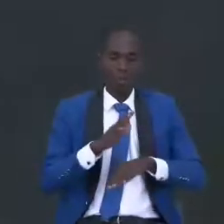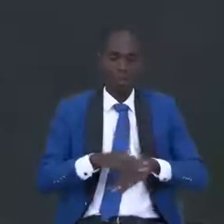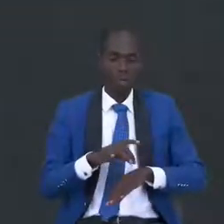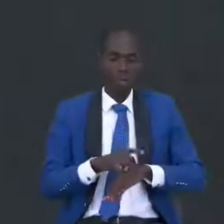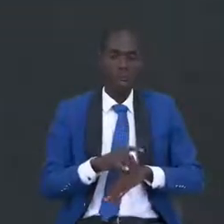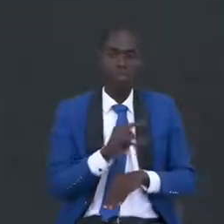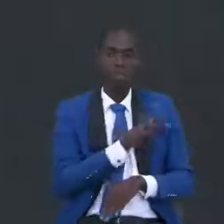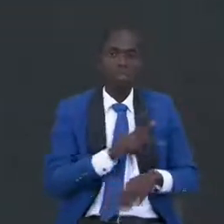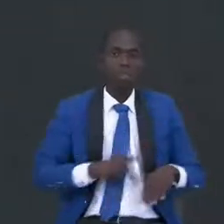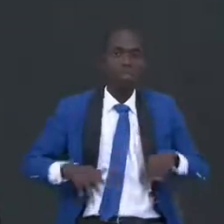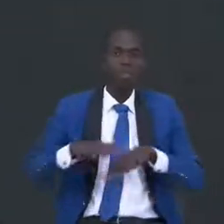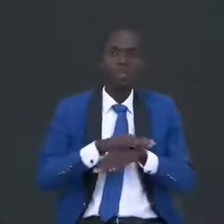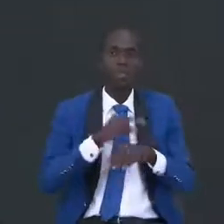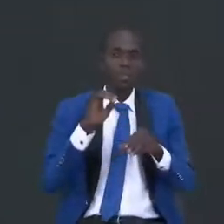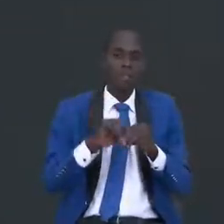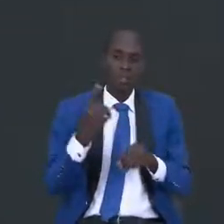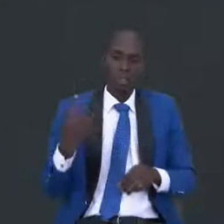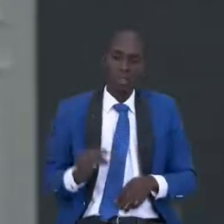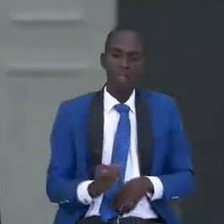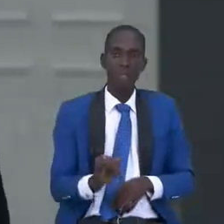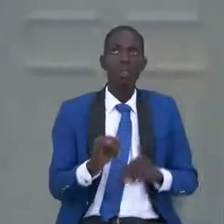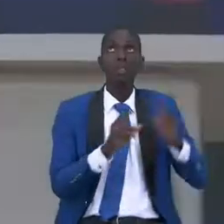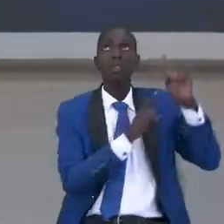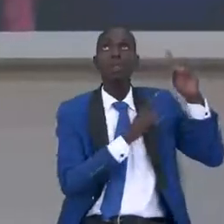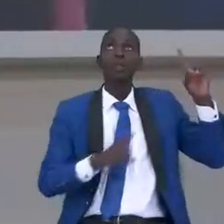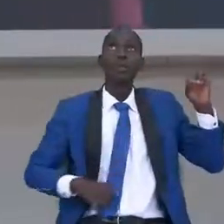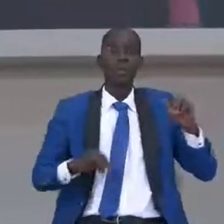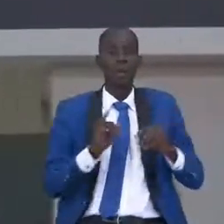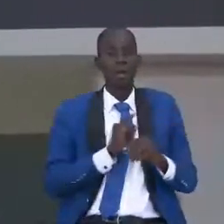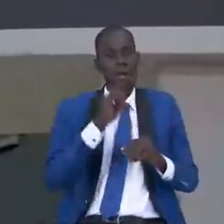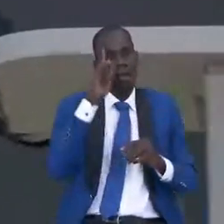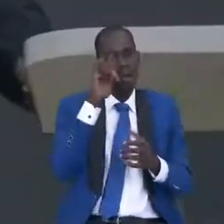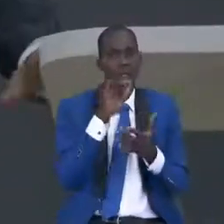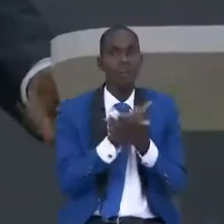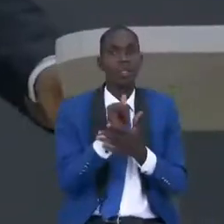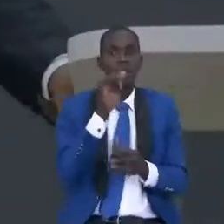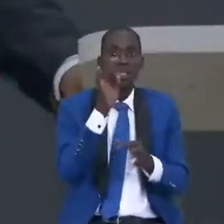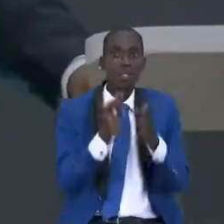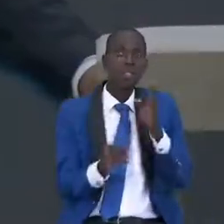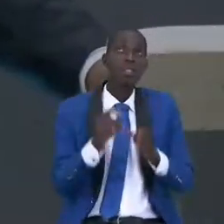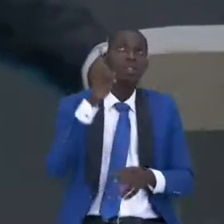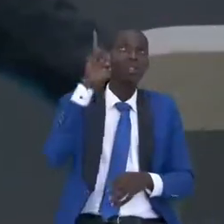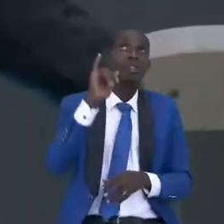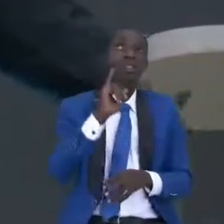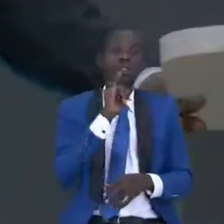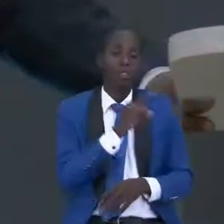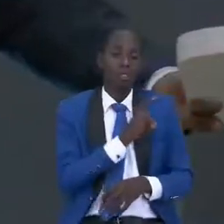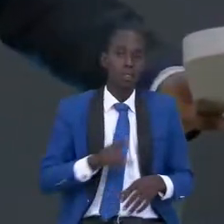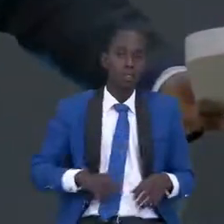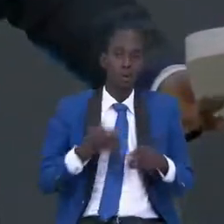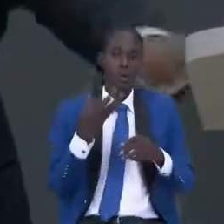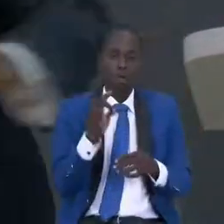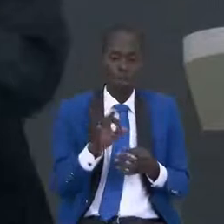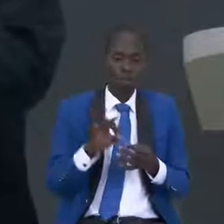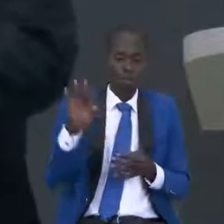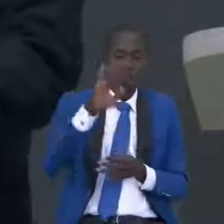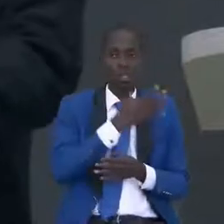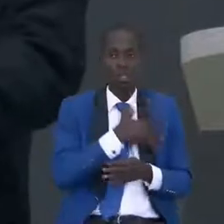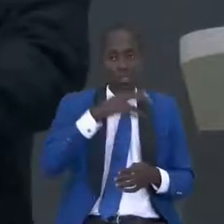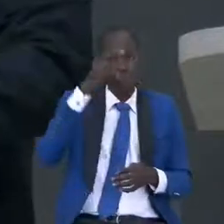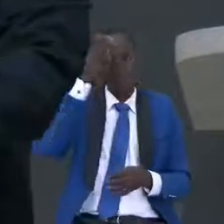du royaume de l'éternité, Seigneur, je crois. S'il est Seigneur des esprits et de Satan et de la